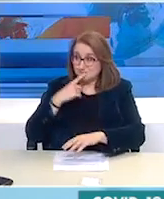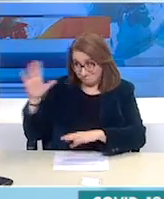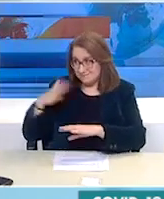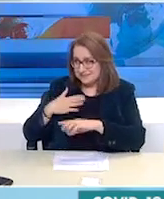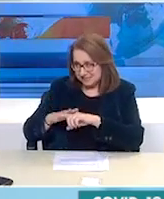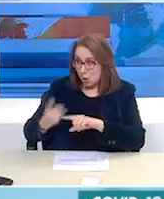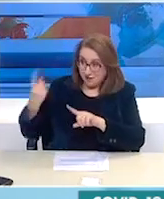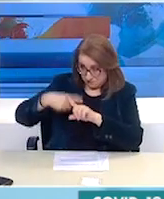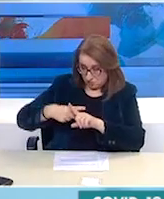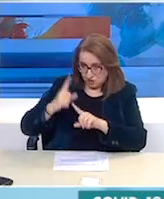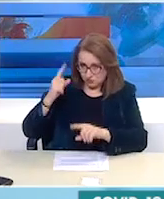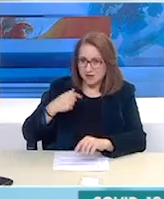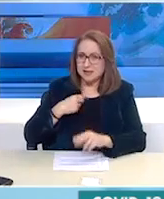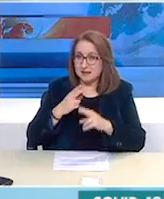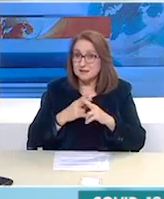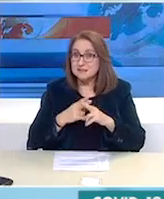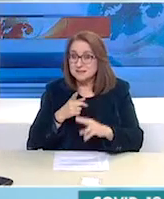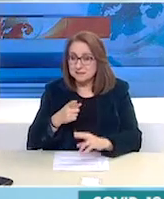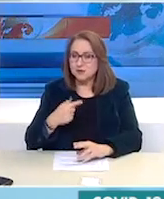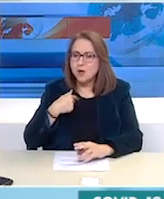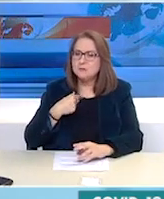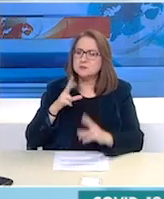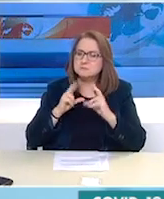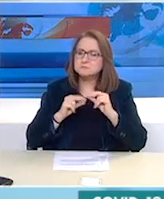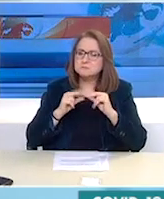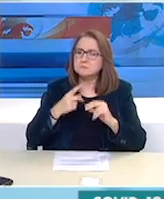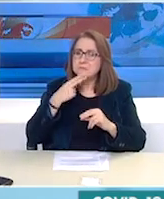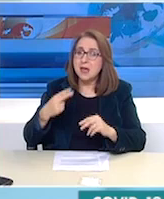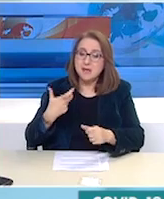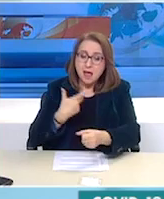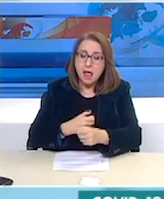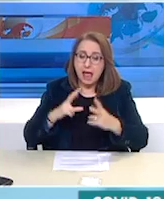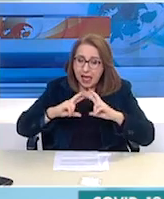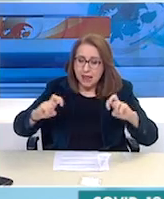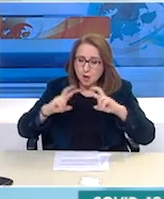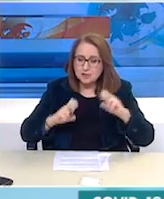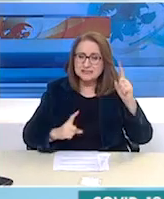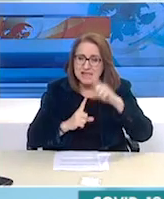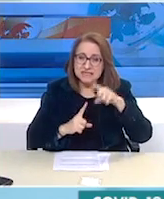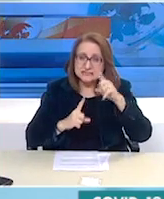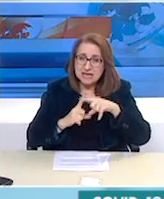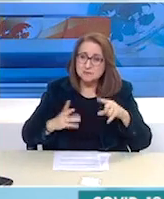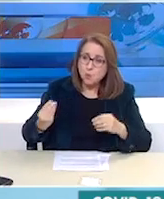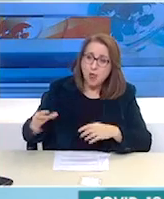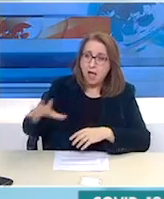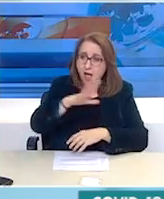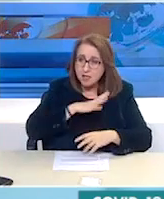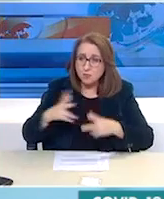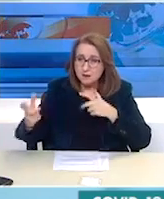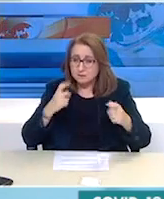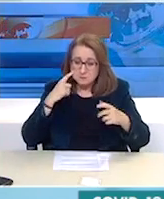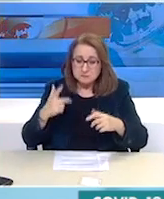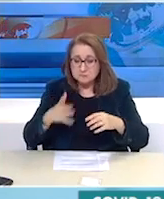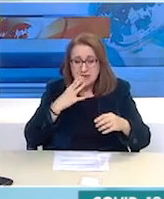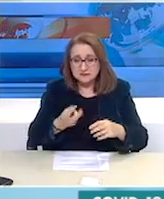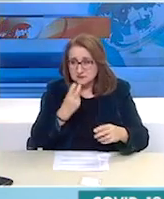νομίζω είναι σημαντικό ότι μιλάμε τόσο καιρό για μαζικό εργαστηριακό έλεγχο, έχετε ακούσει, το έχουμε πει πάρα πολλές φορές. Εμείς είχαμε την ευτυχία